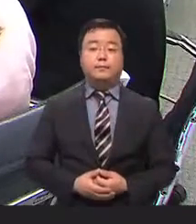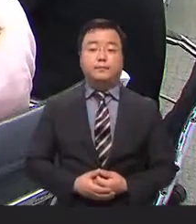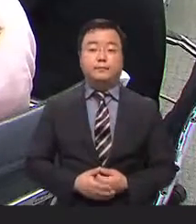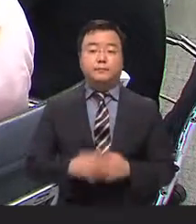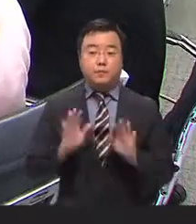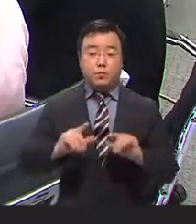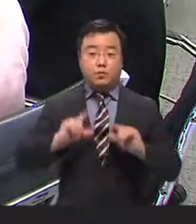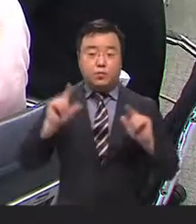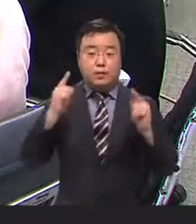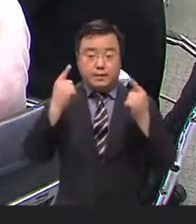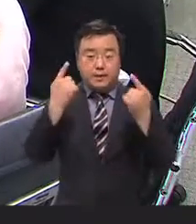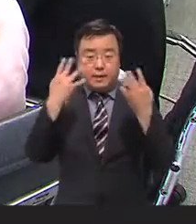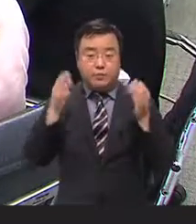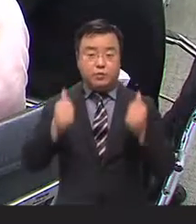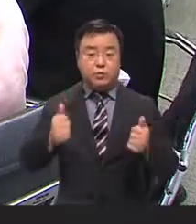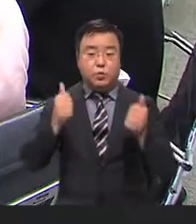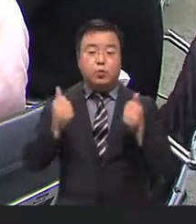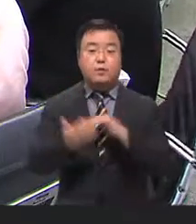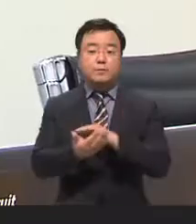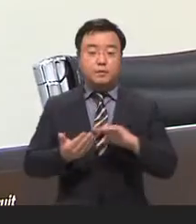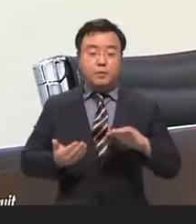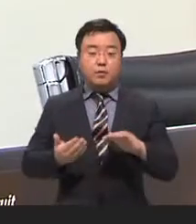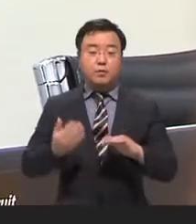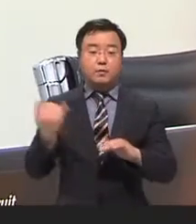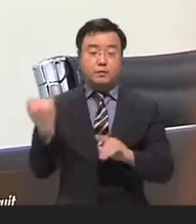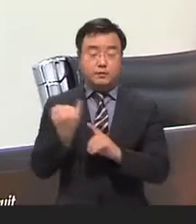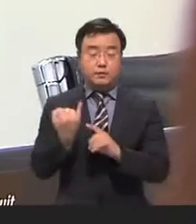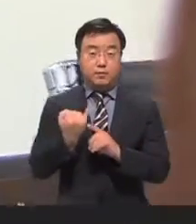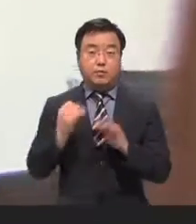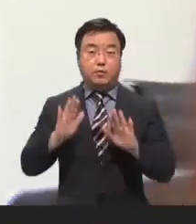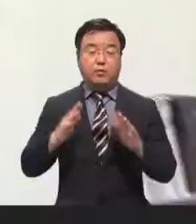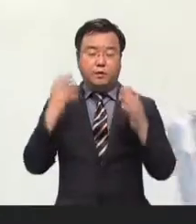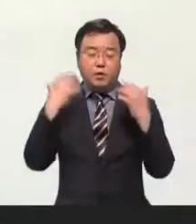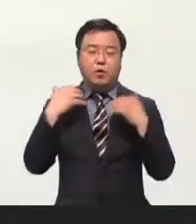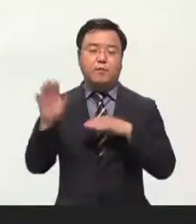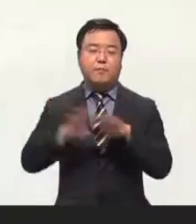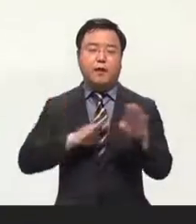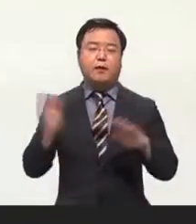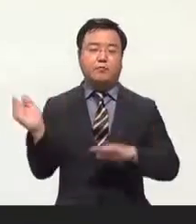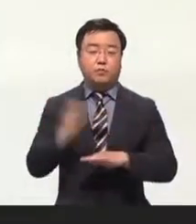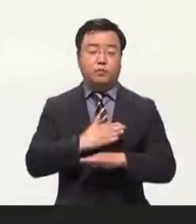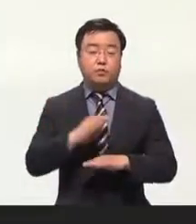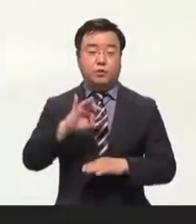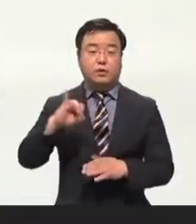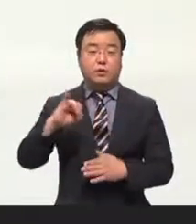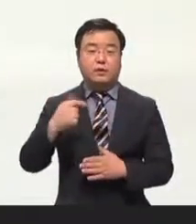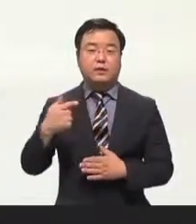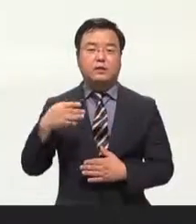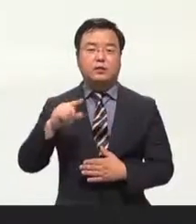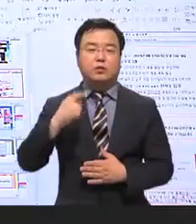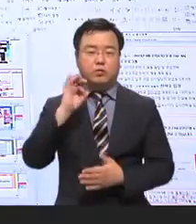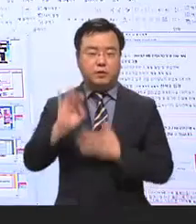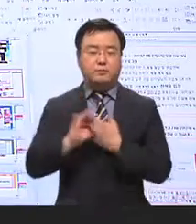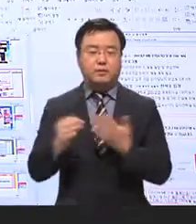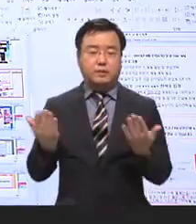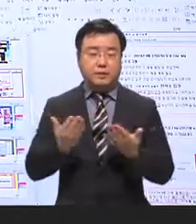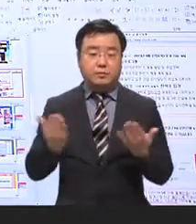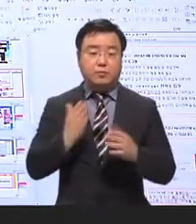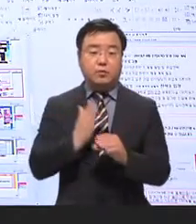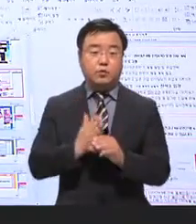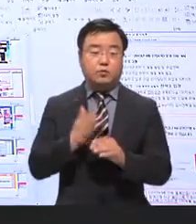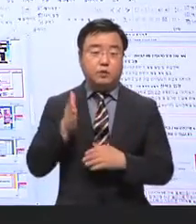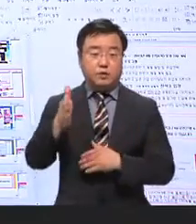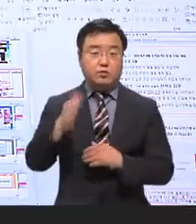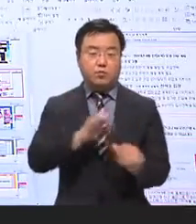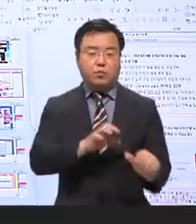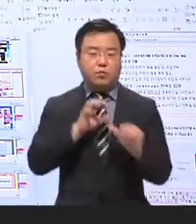올해 대학 졸업을 앞두고 있는 효림 씨는 이번 여름방학부터 어느 턴으로 근무하고 있습니다 대학 전공을 살려